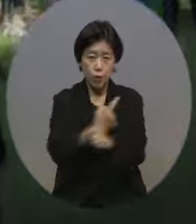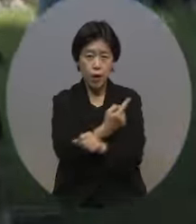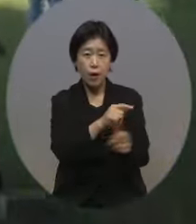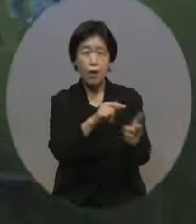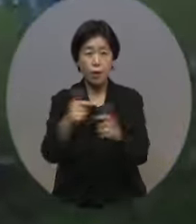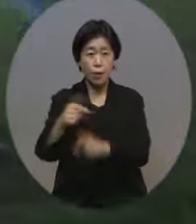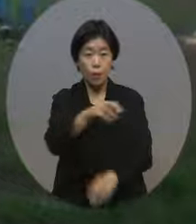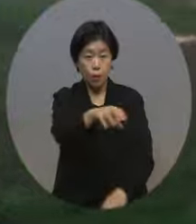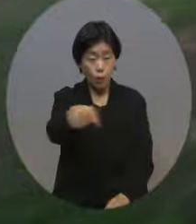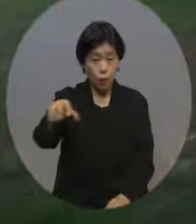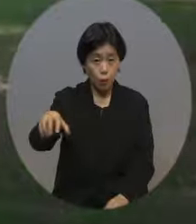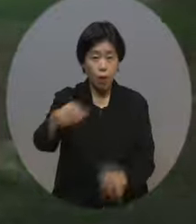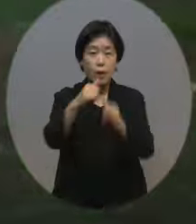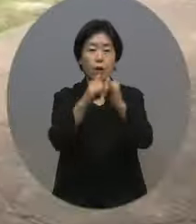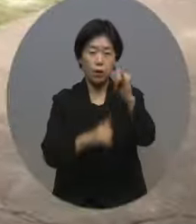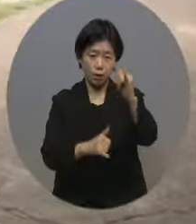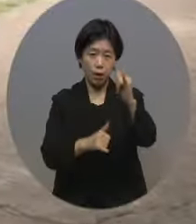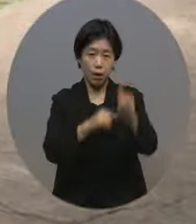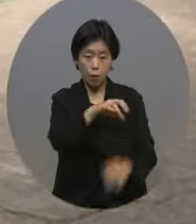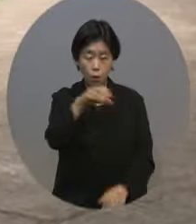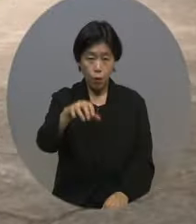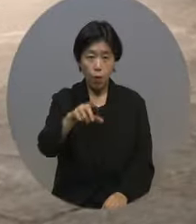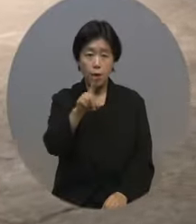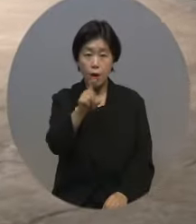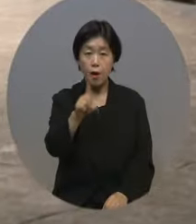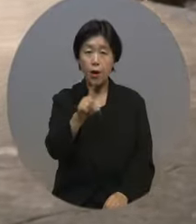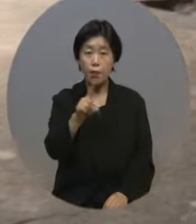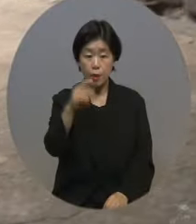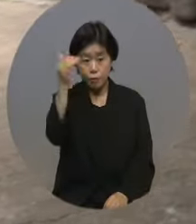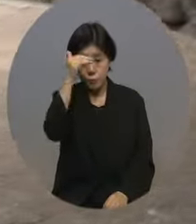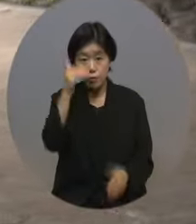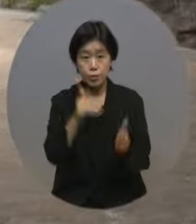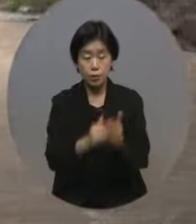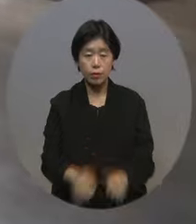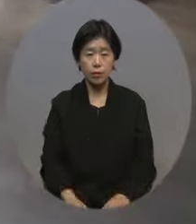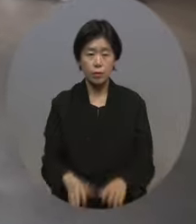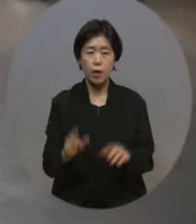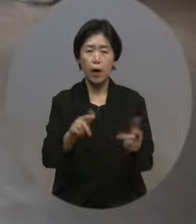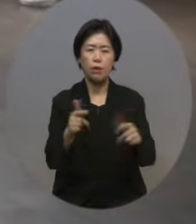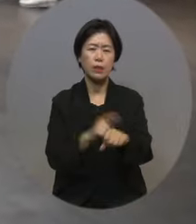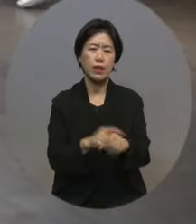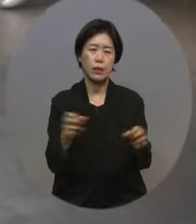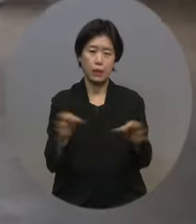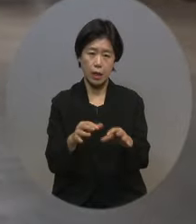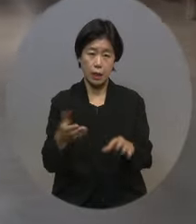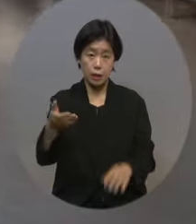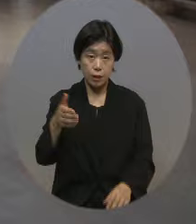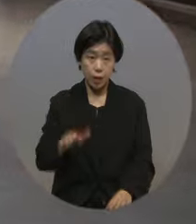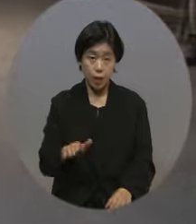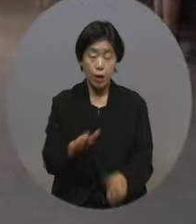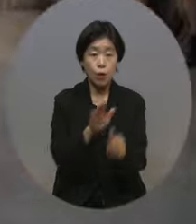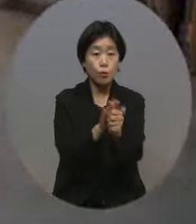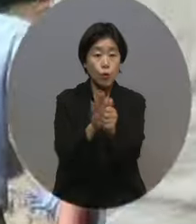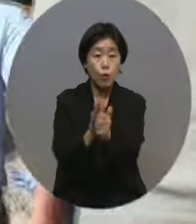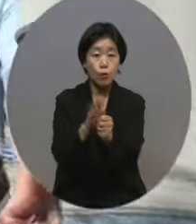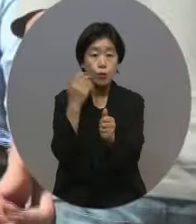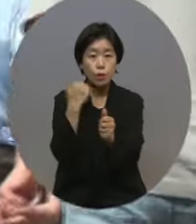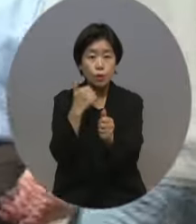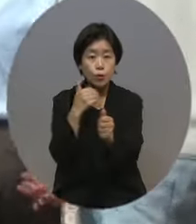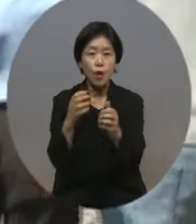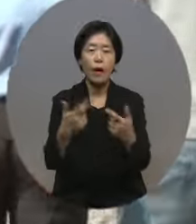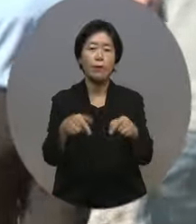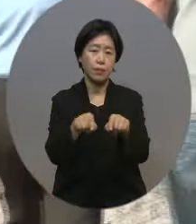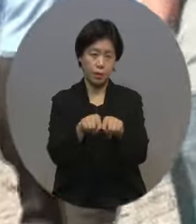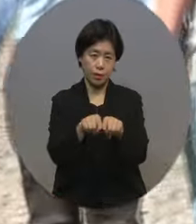고랑포구 역사공원 등 11곳을 돌아보았습니다. 단 하루의 짧은 시간 속에서 도움이 필요한 시민의 손을 잡아주며